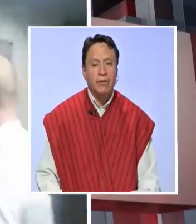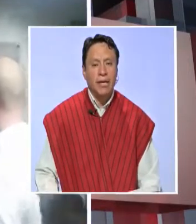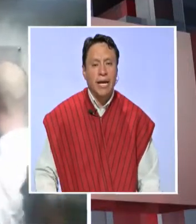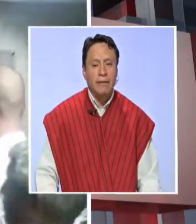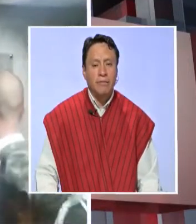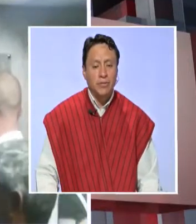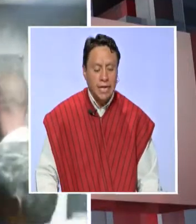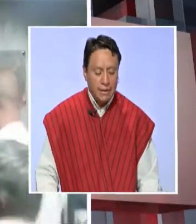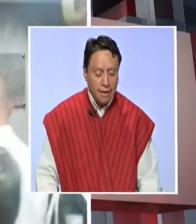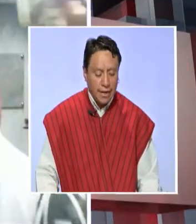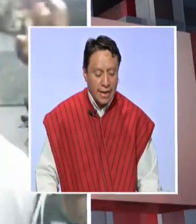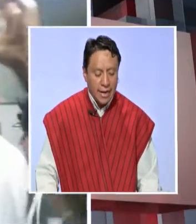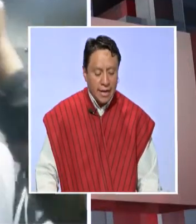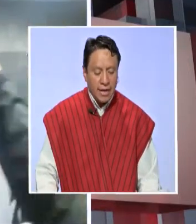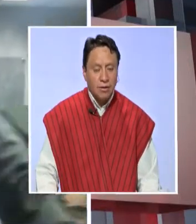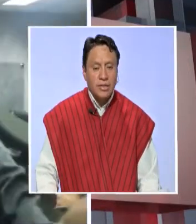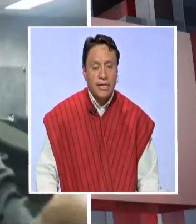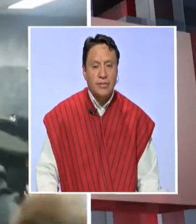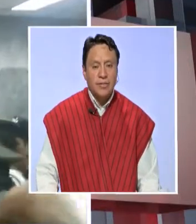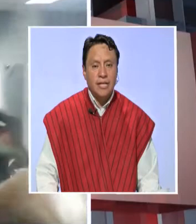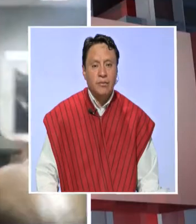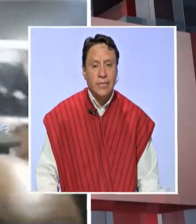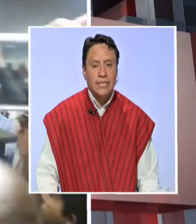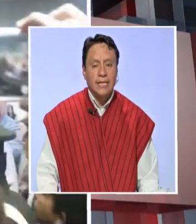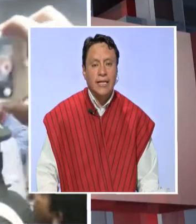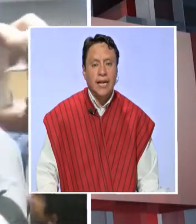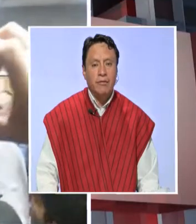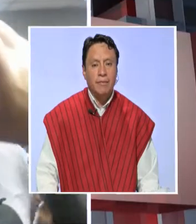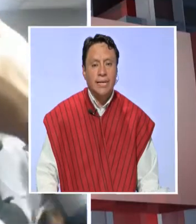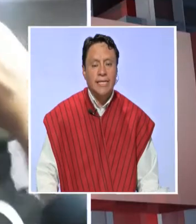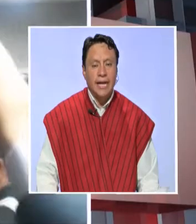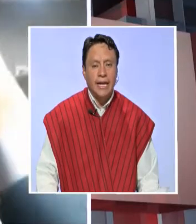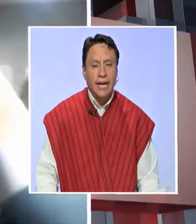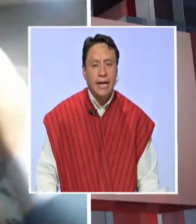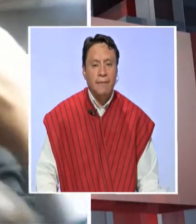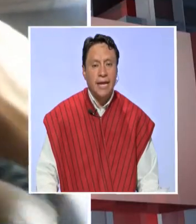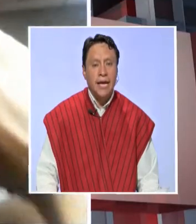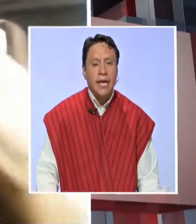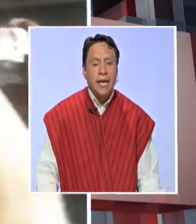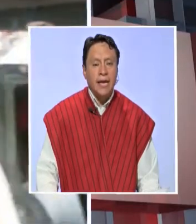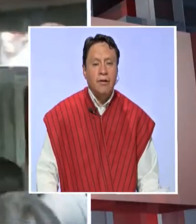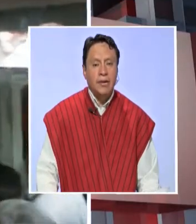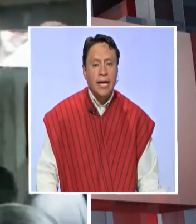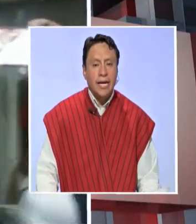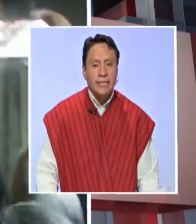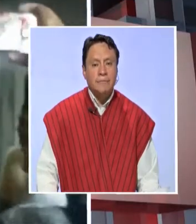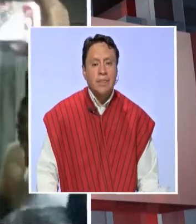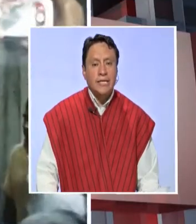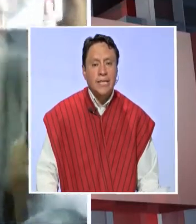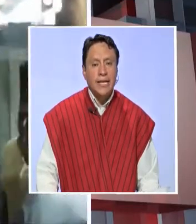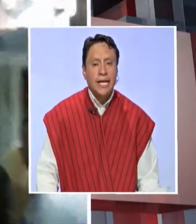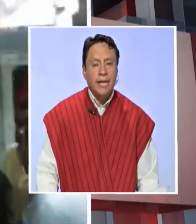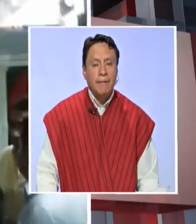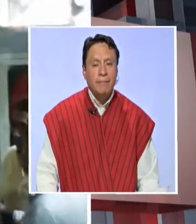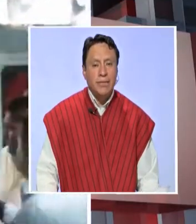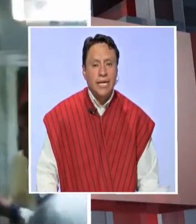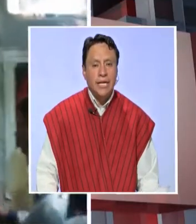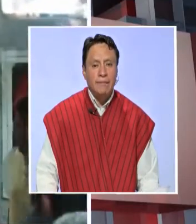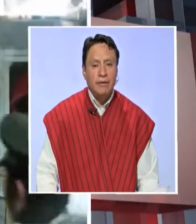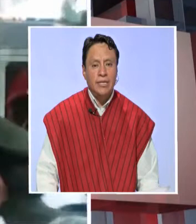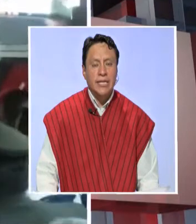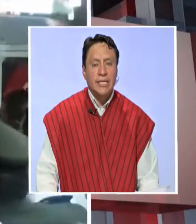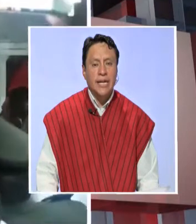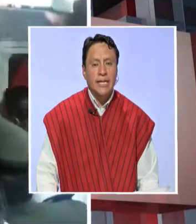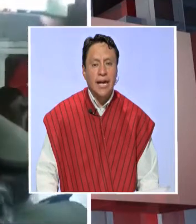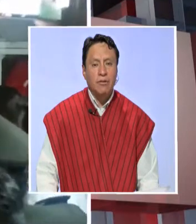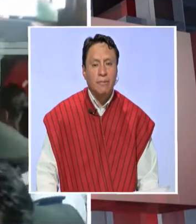Ima Mikunan, Kaipunya, Imaka, Kai Corte Nacional de Justicia, Tandanaku, Imancha y Arca, Kaipika, Kai Jorge Glass, Yakta, Kipa, Pucha,